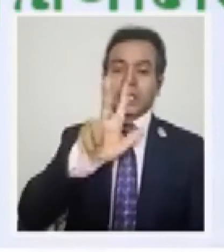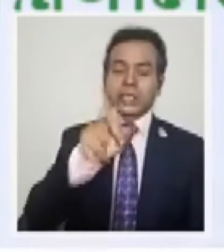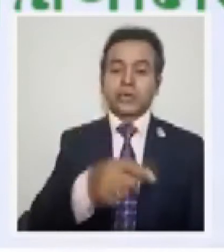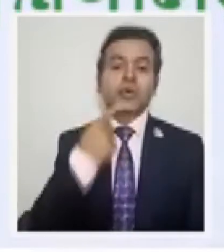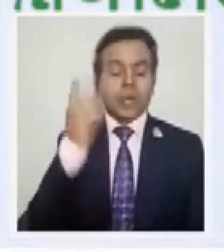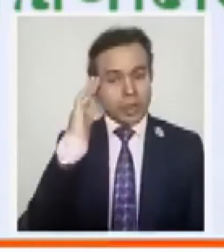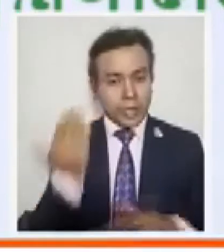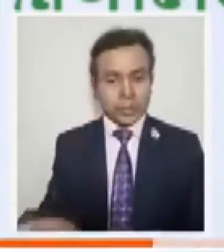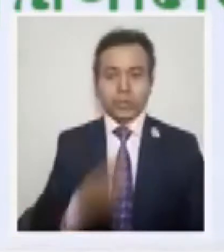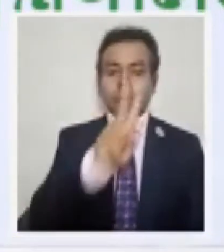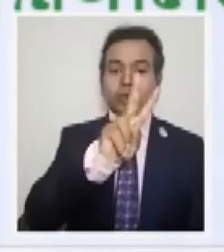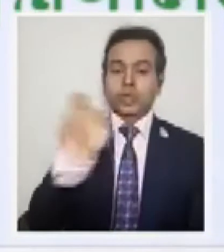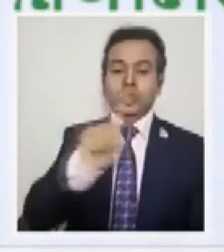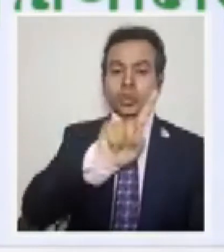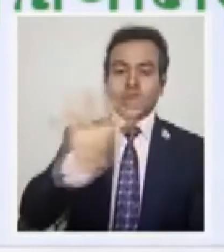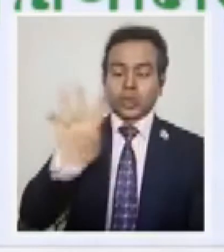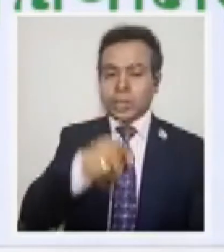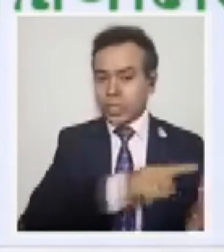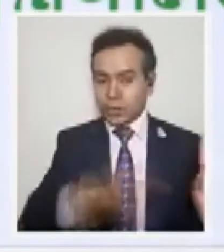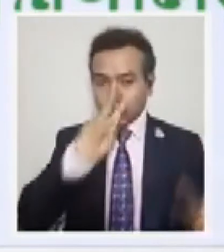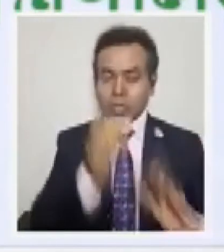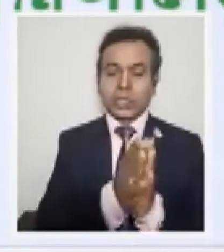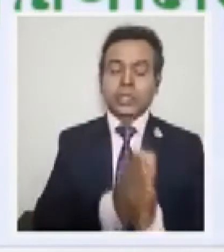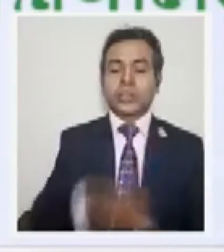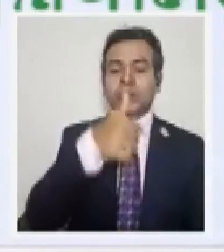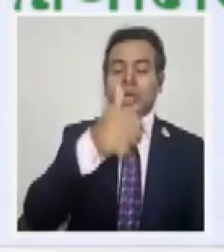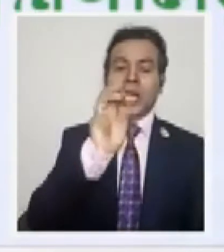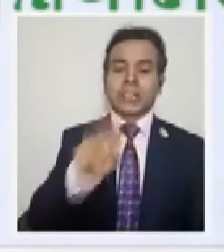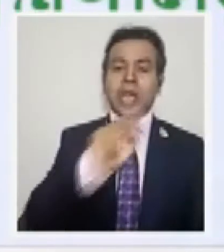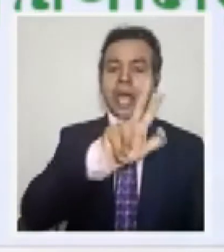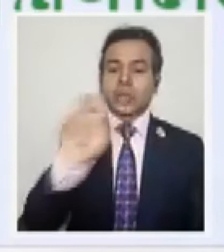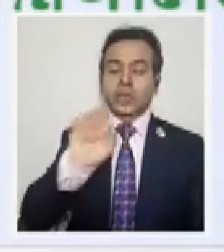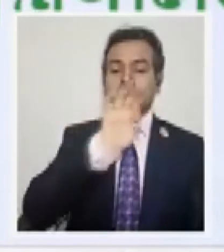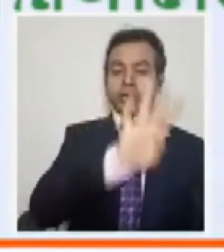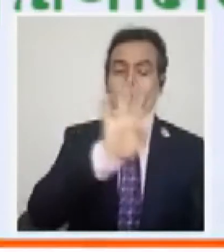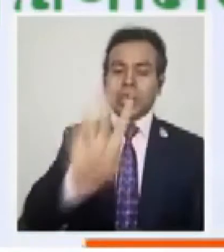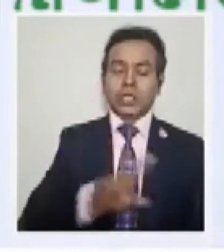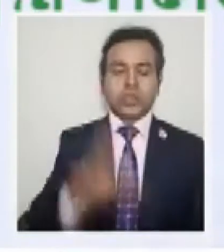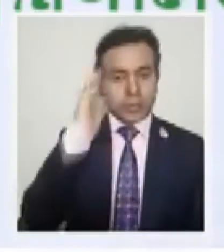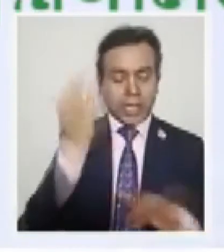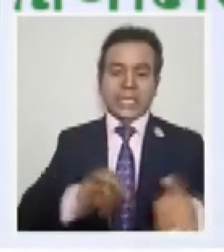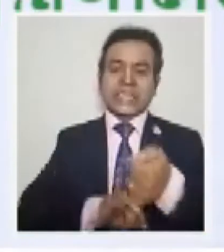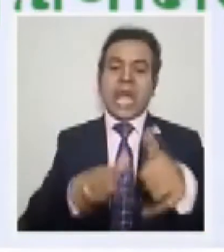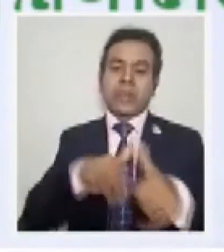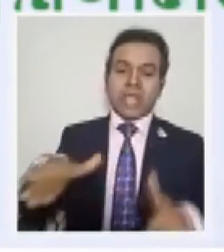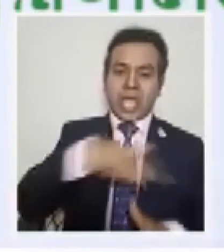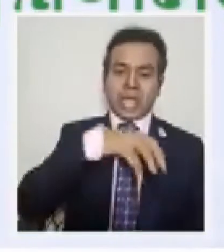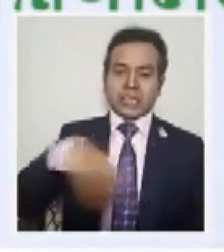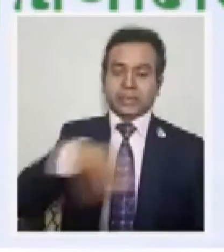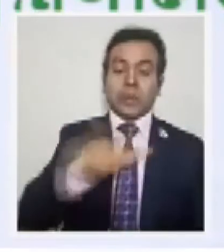১০,৪৬৯ জন, এ পর্যন্ত ২,৩৮,০০০ জন। ২৪ ঘন্টায় মৃত্যুবরণ করেছেন ২১৪ জন এবং এ পর্যন্ত